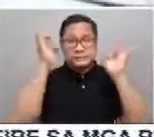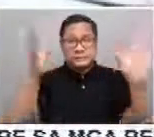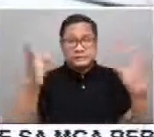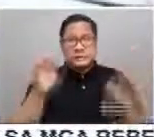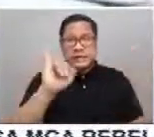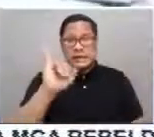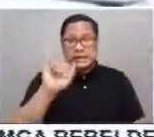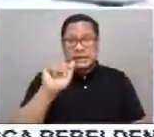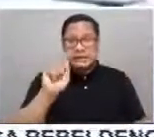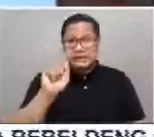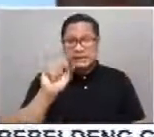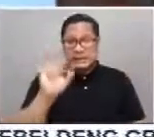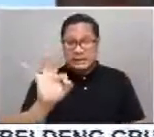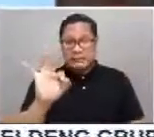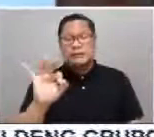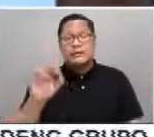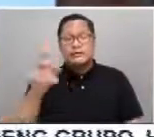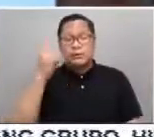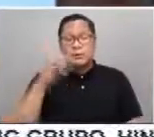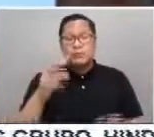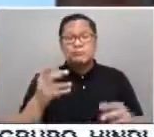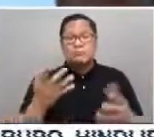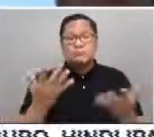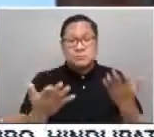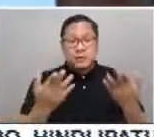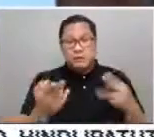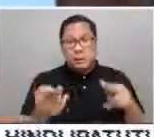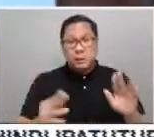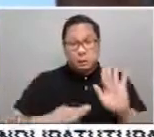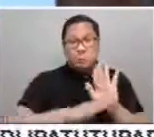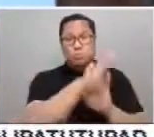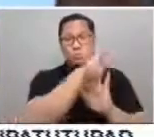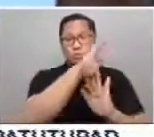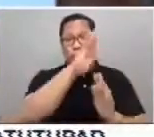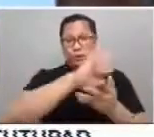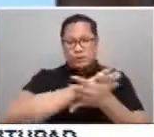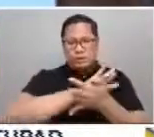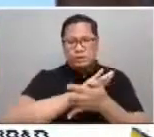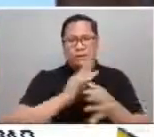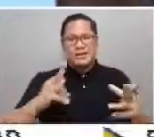to skip the,